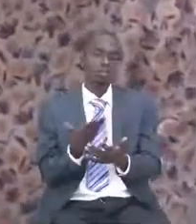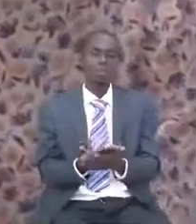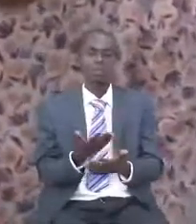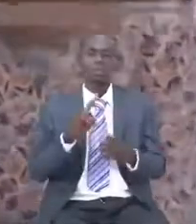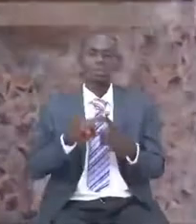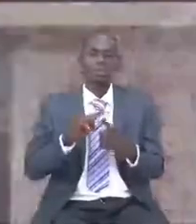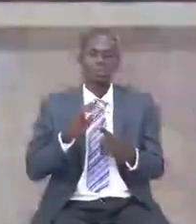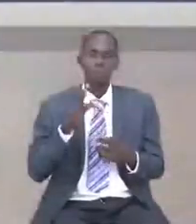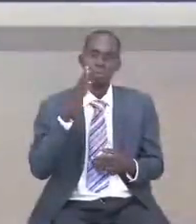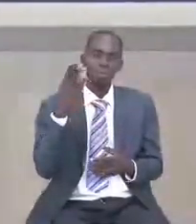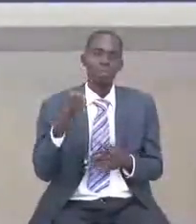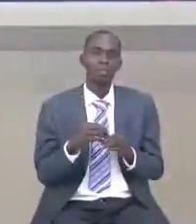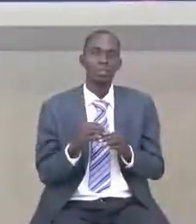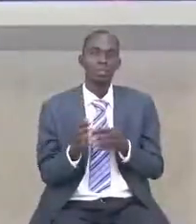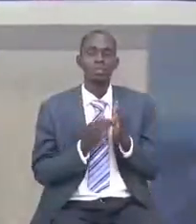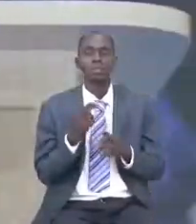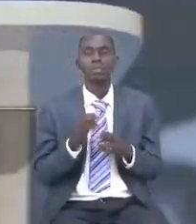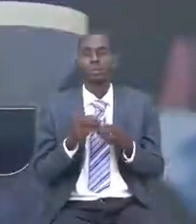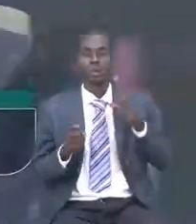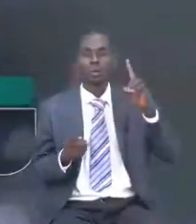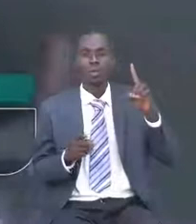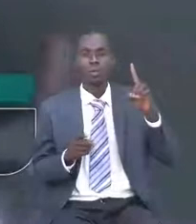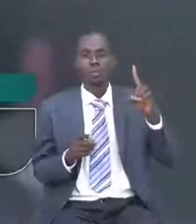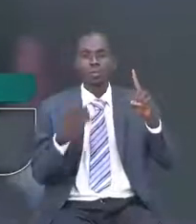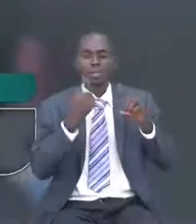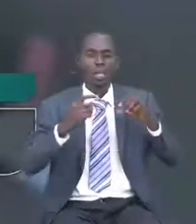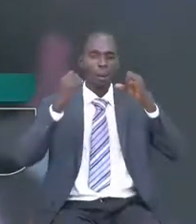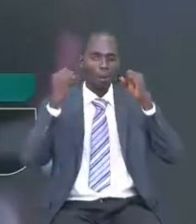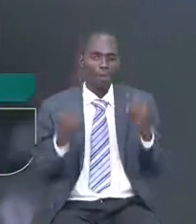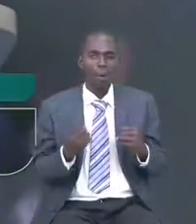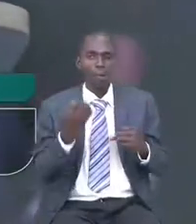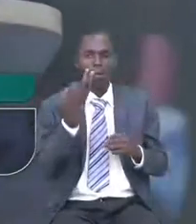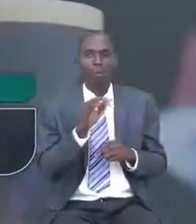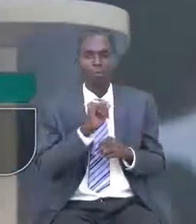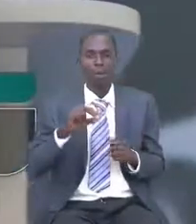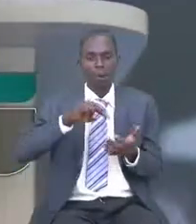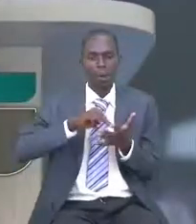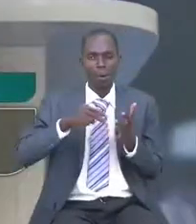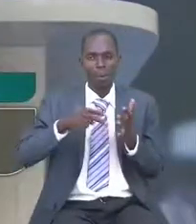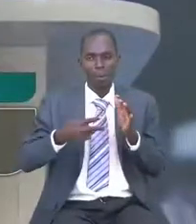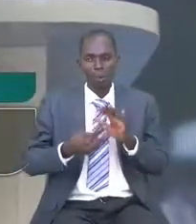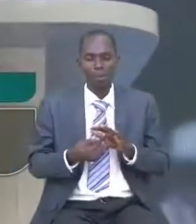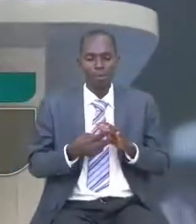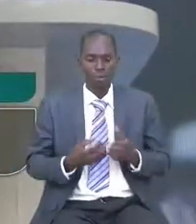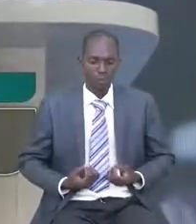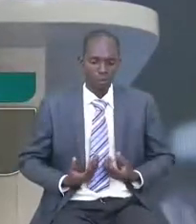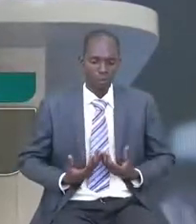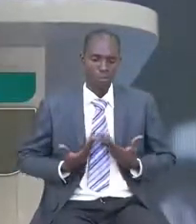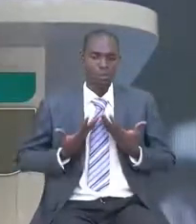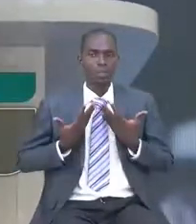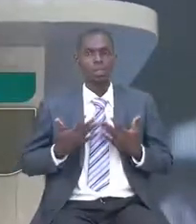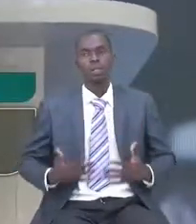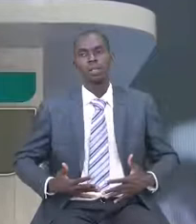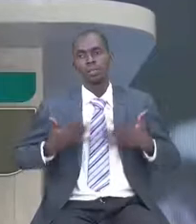Premier point. La puissance d'une vie motivée par l'essentiel.